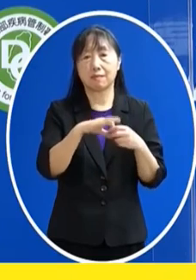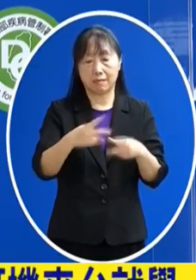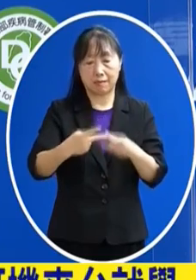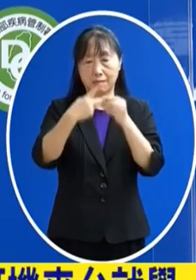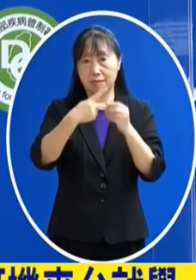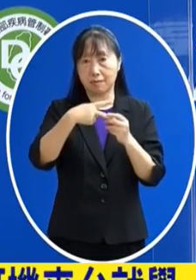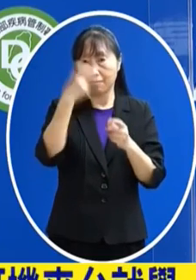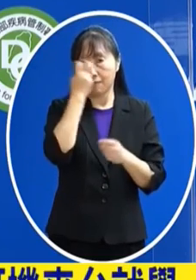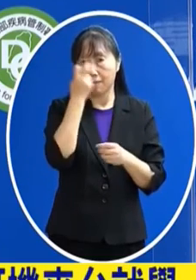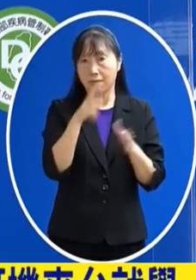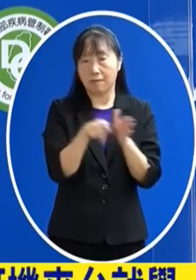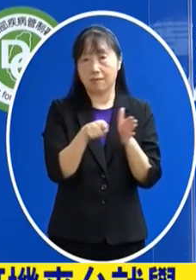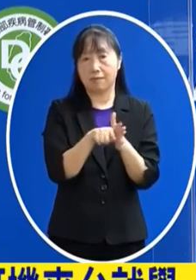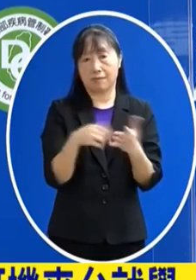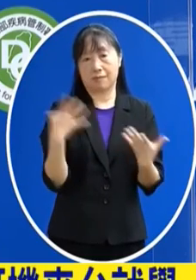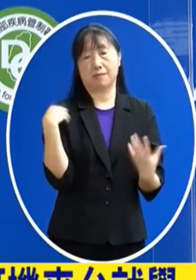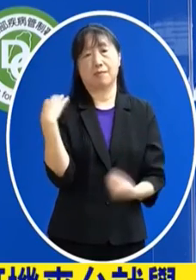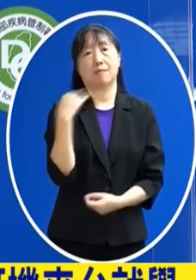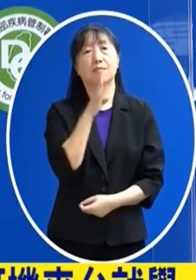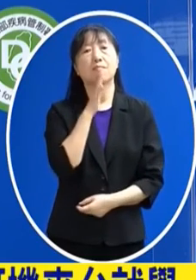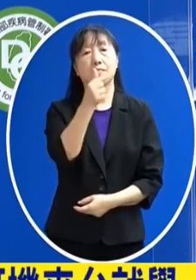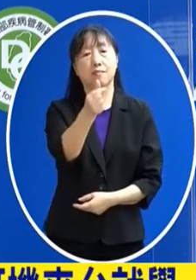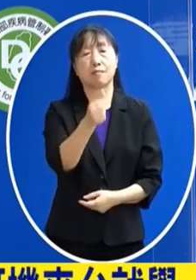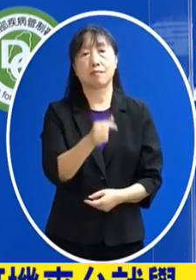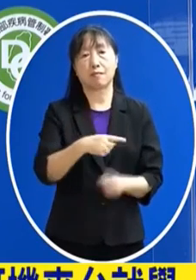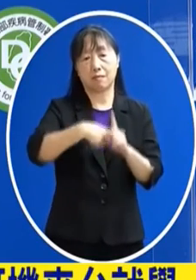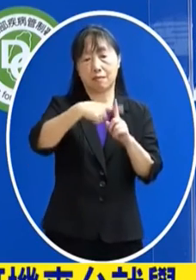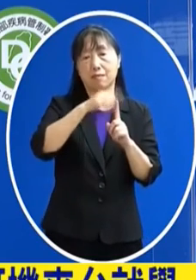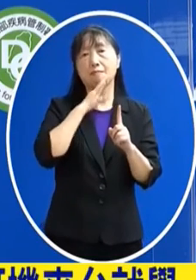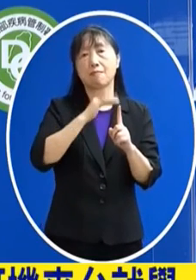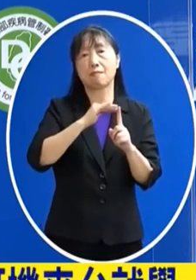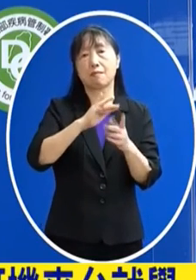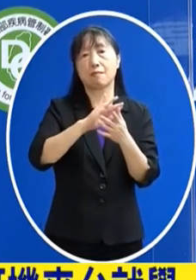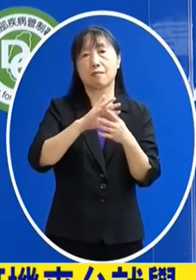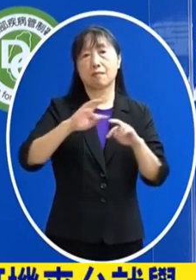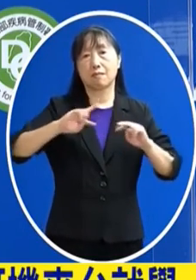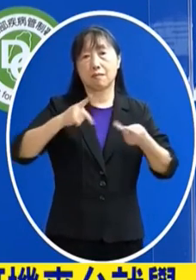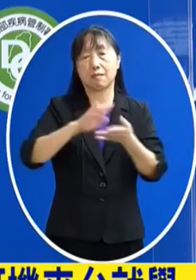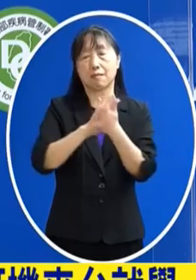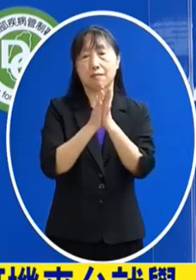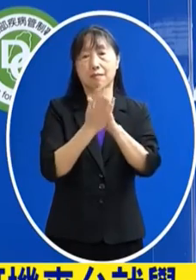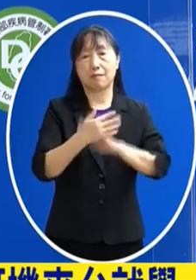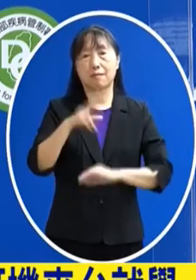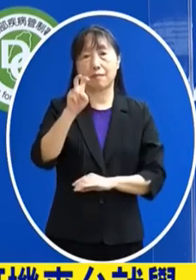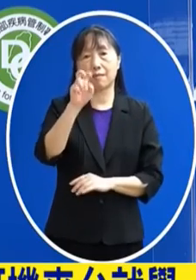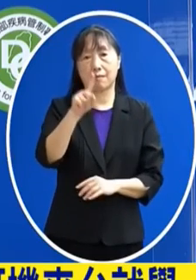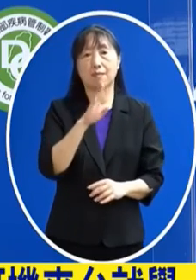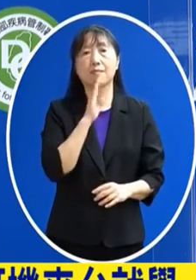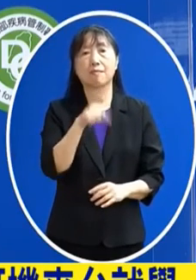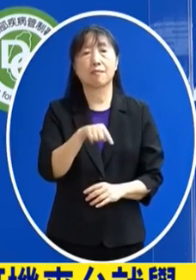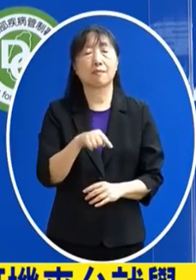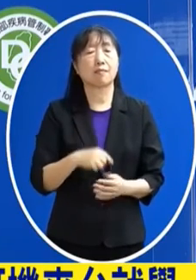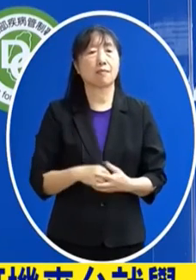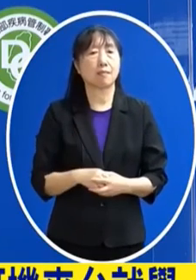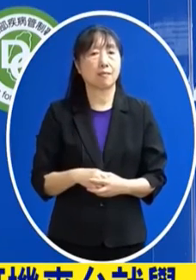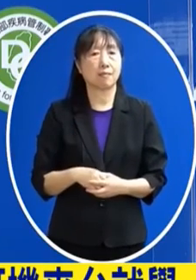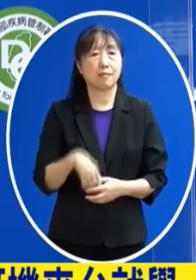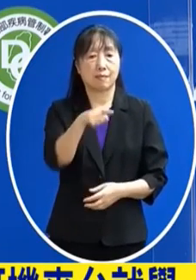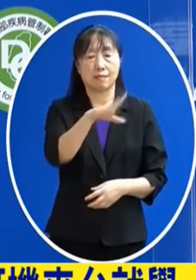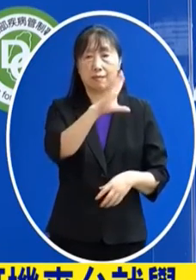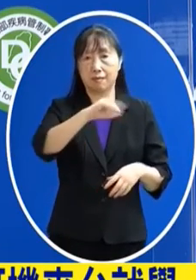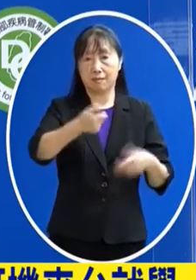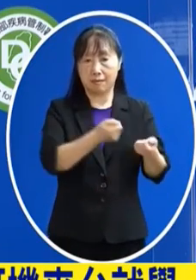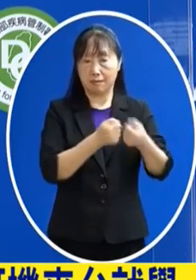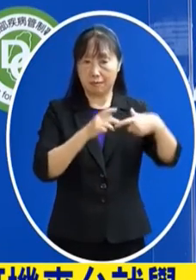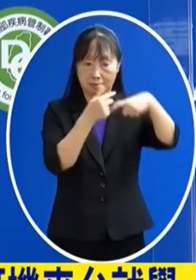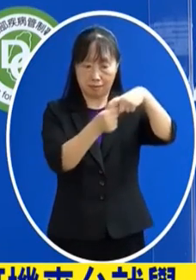在二采的时候，他也还是阳性，那 CT 值变成是21。好，那97这是从巴拉圭嘛